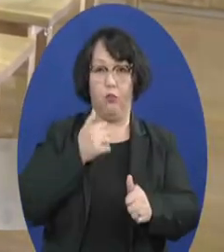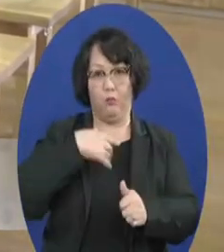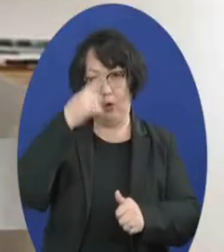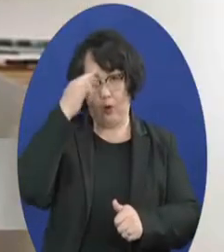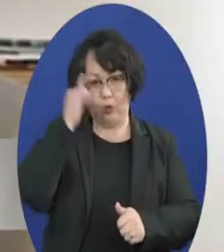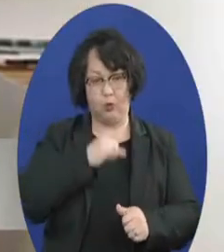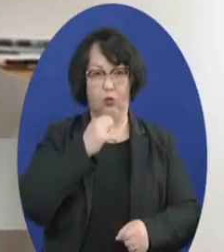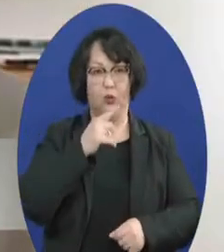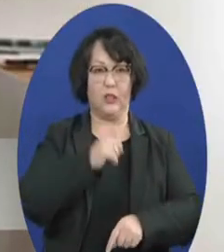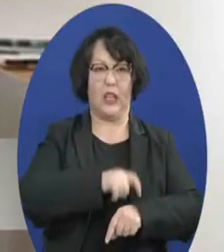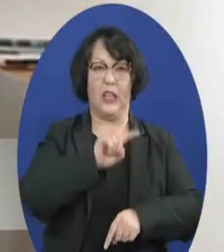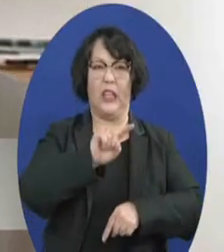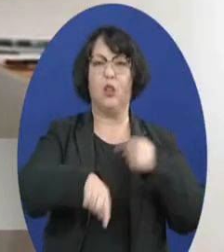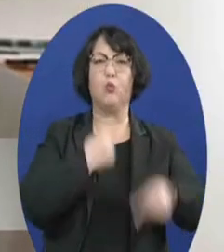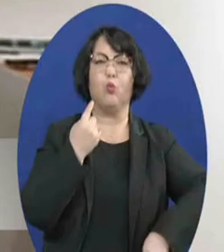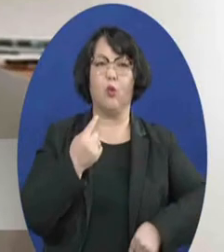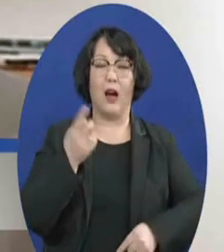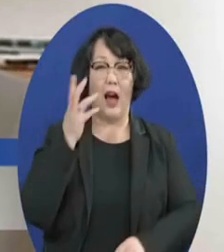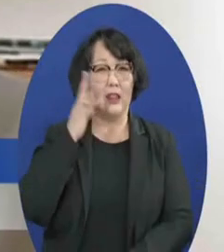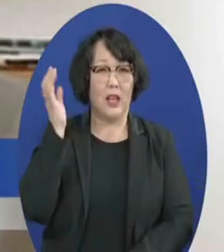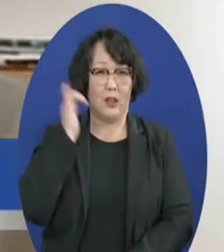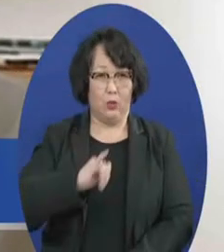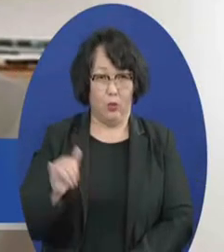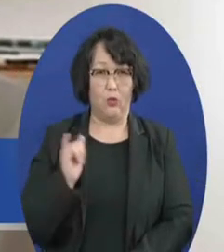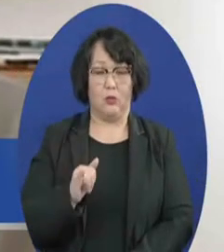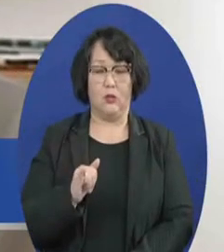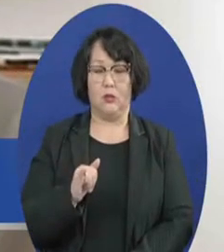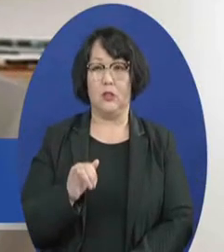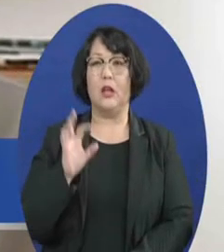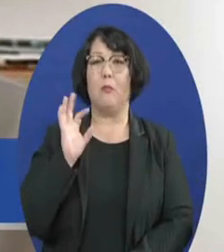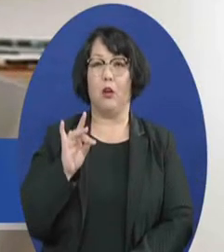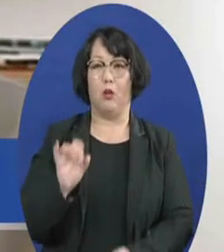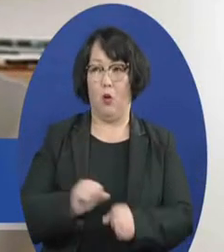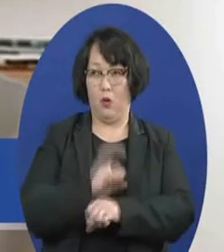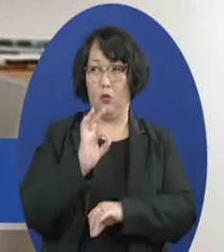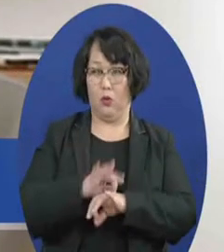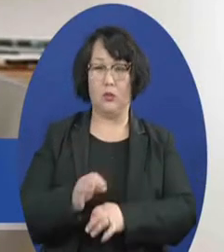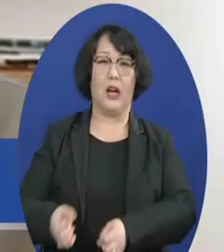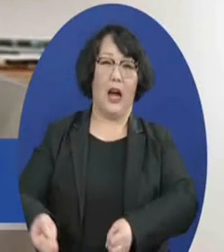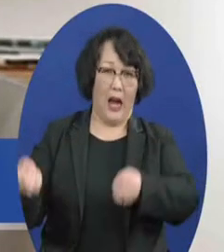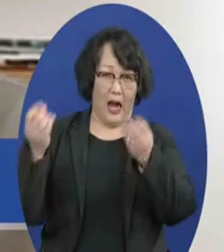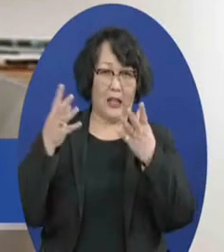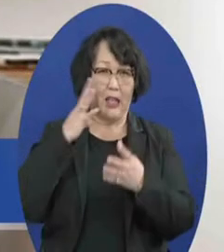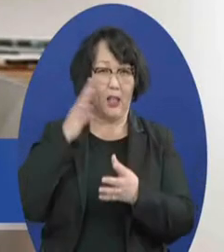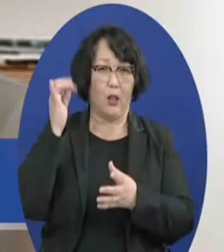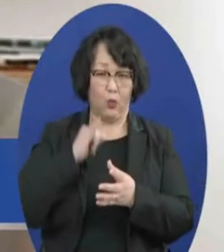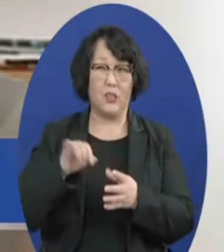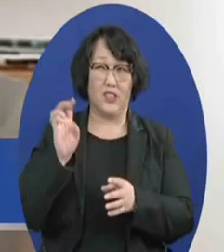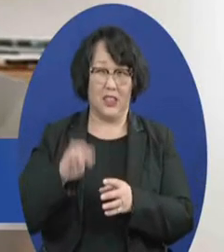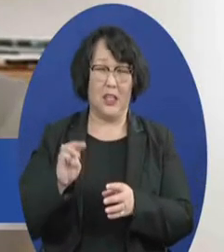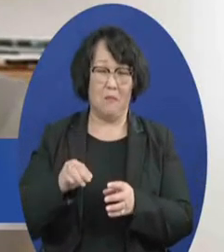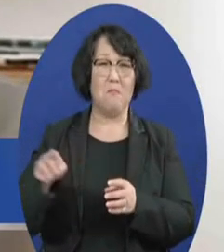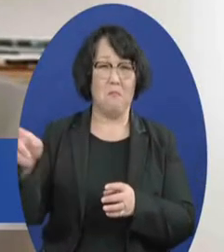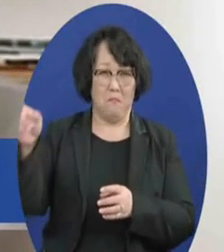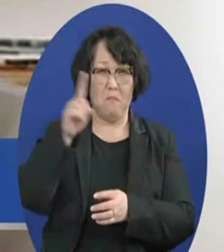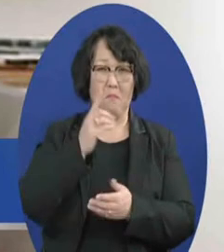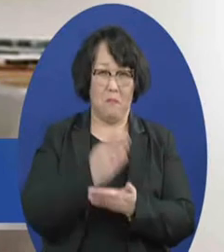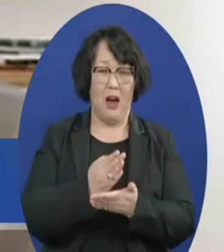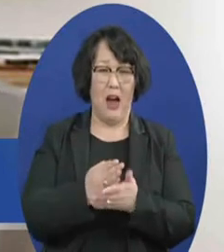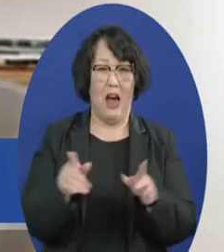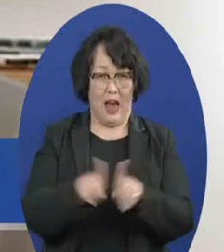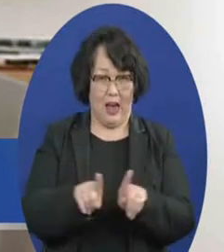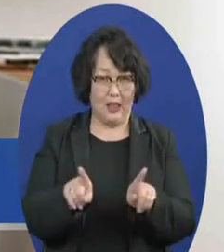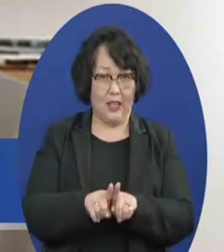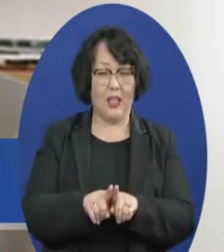а. Бусад улс орнууд бол адилхан энэ цар тахалд өртөж байгаа адилхан хариу арга хэмжээ авч байгаа адилхан